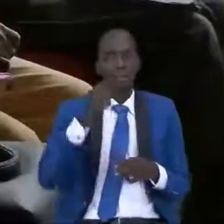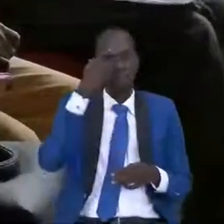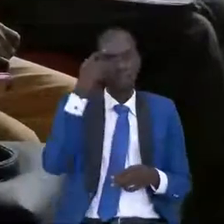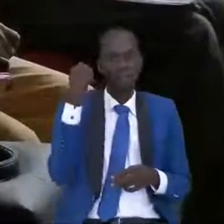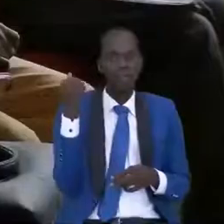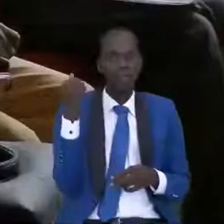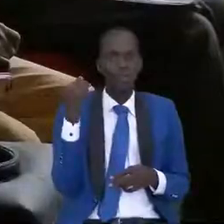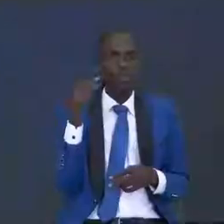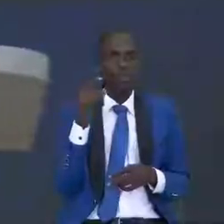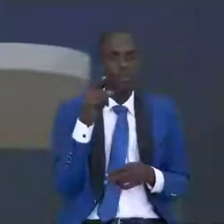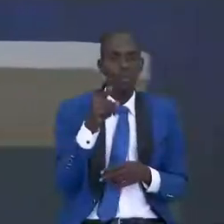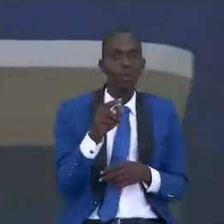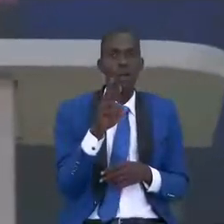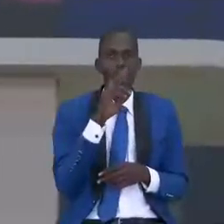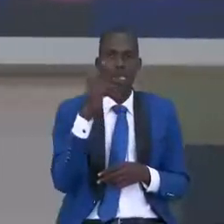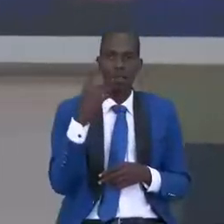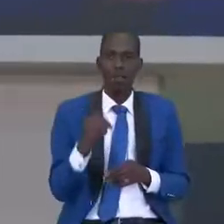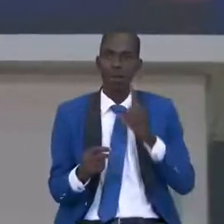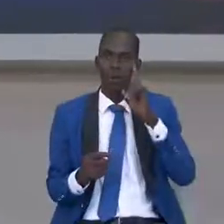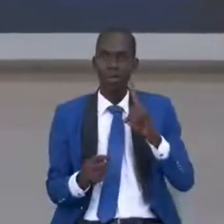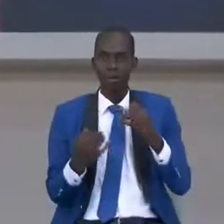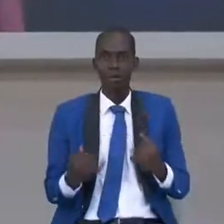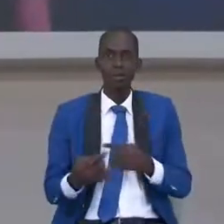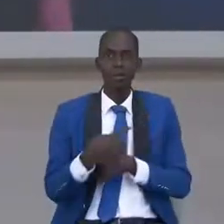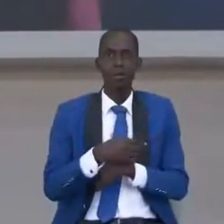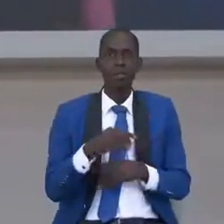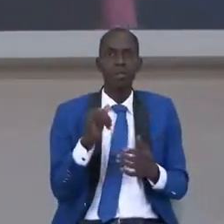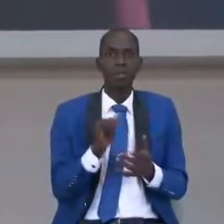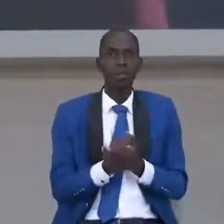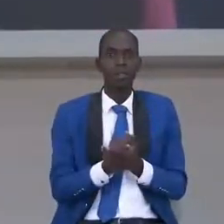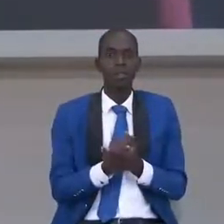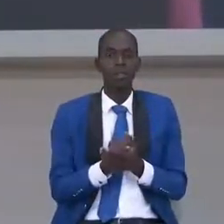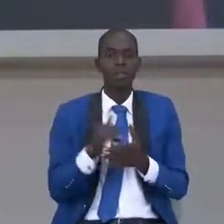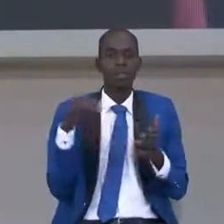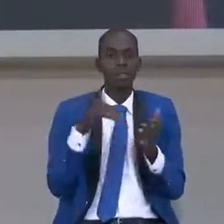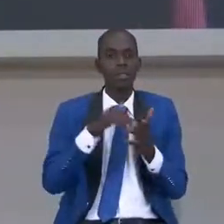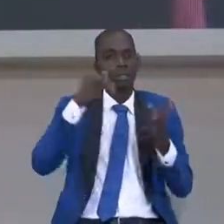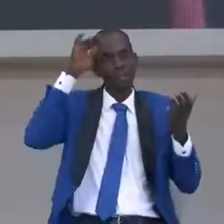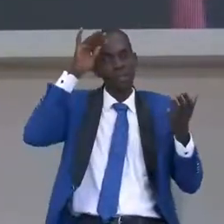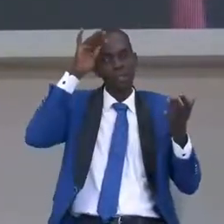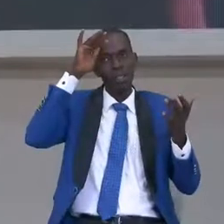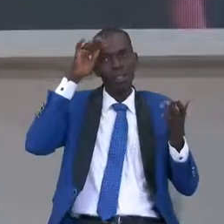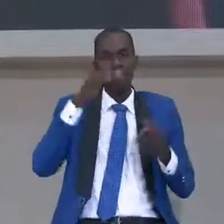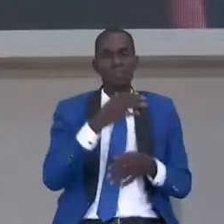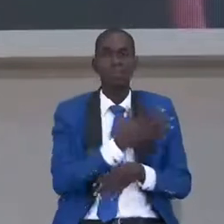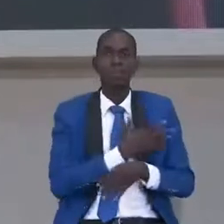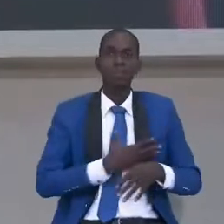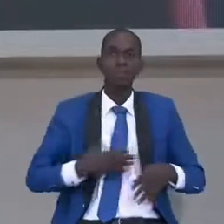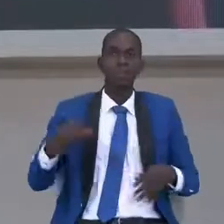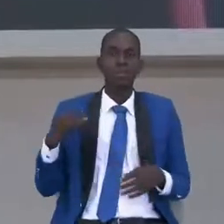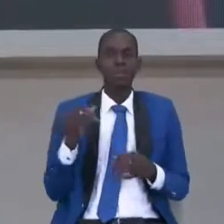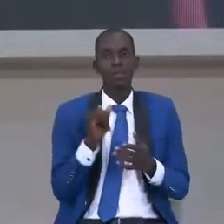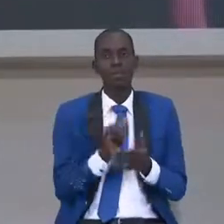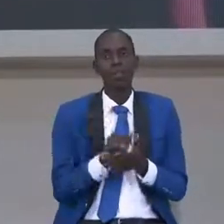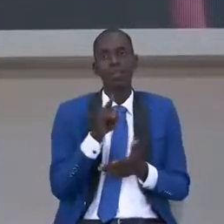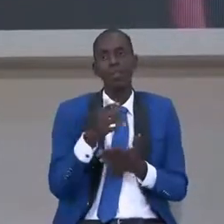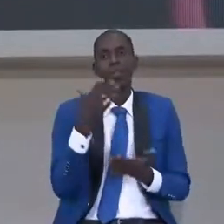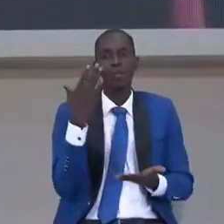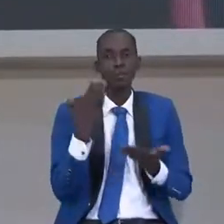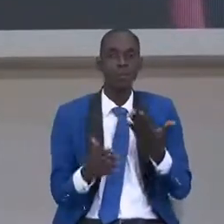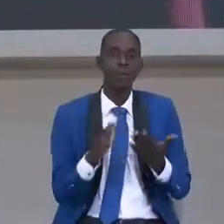Parce que toi, c'est toi aujourd'hui qui espérant, contre toute espérance, tu crus en sorte que tu